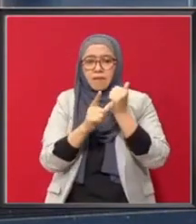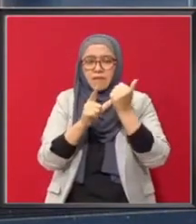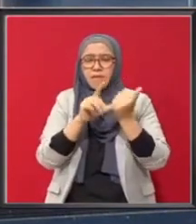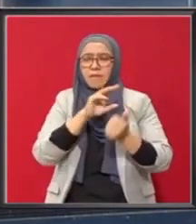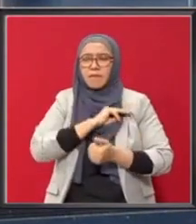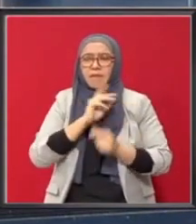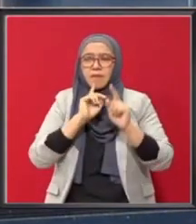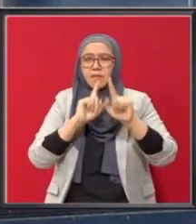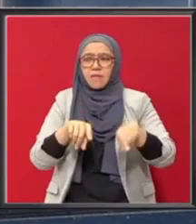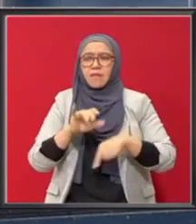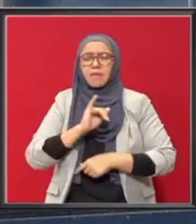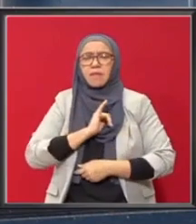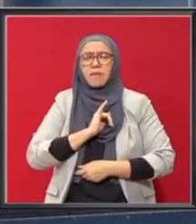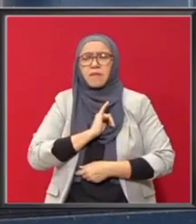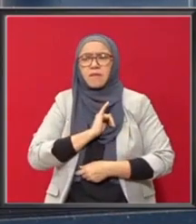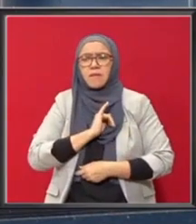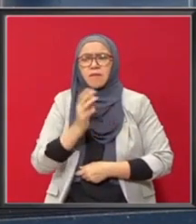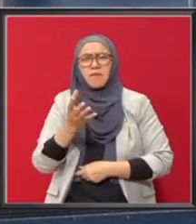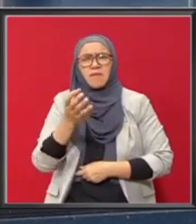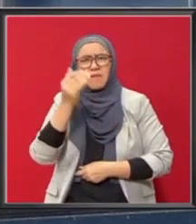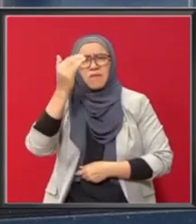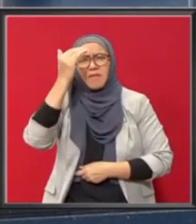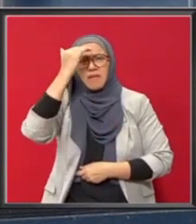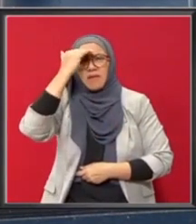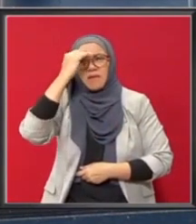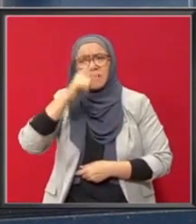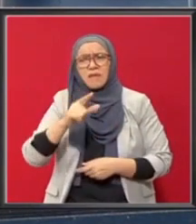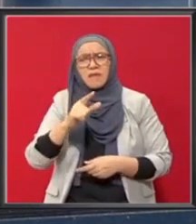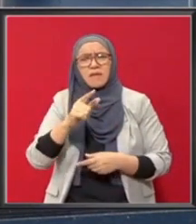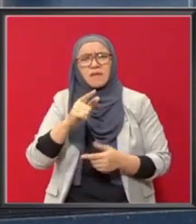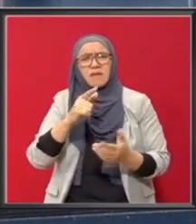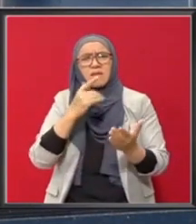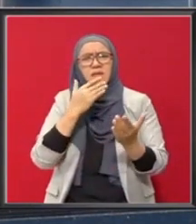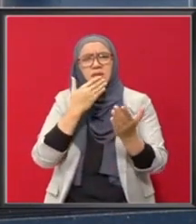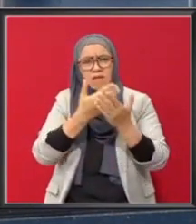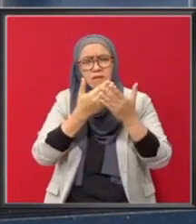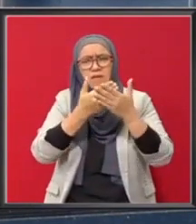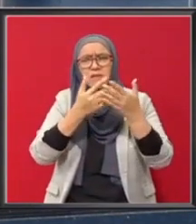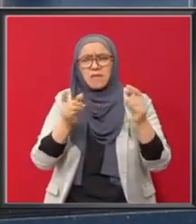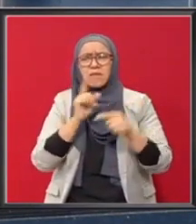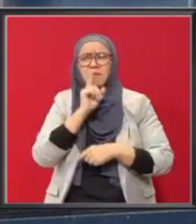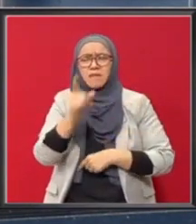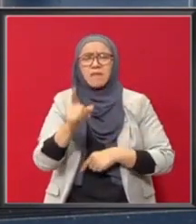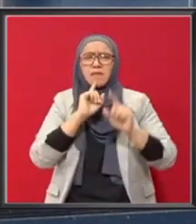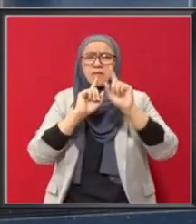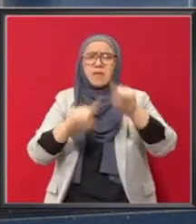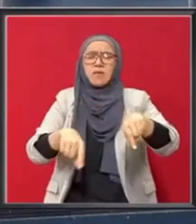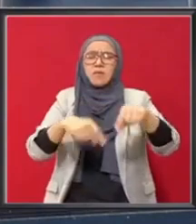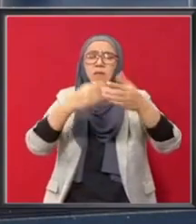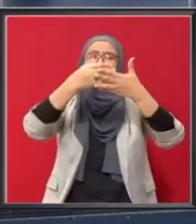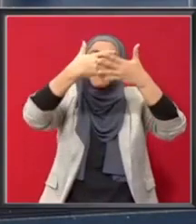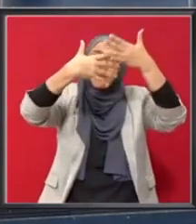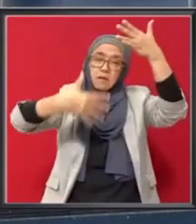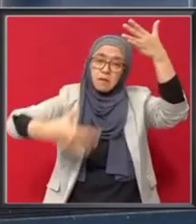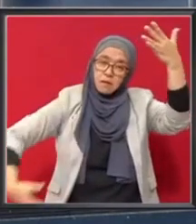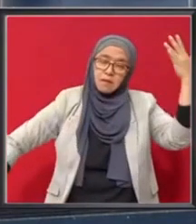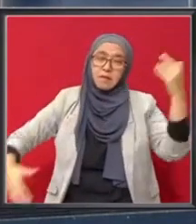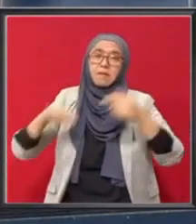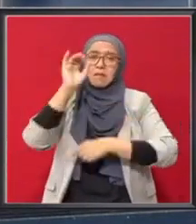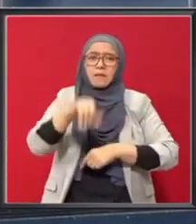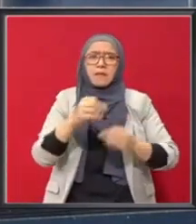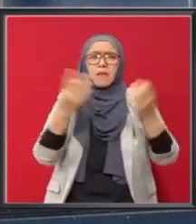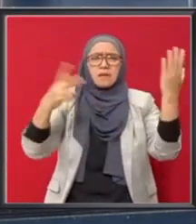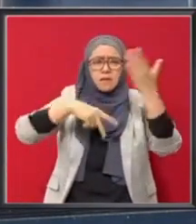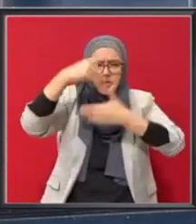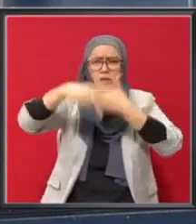saya enak kamu bahas pak keberkesanan cranya jawabannya banyak berpanjang lebar dan banyak juga program-program yang dikatakan